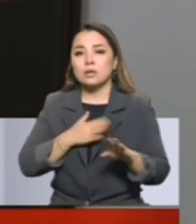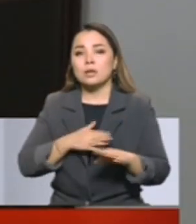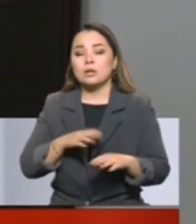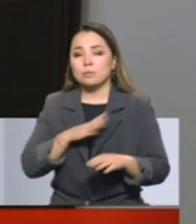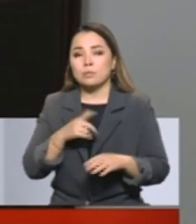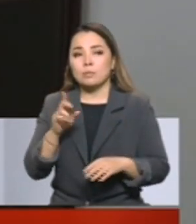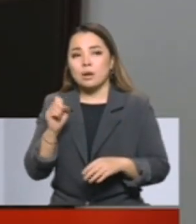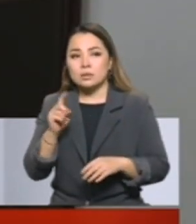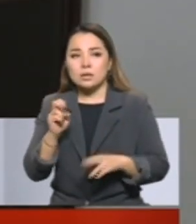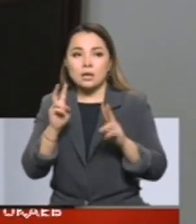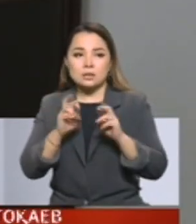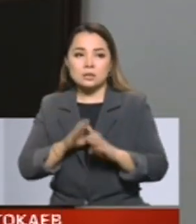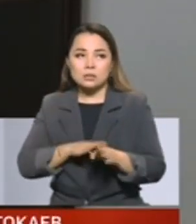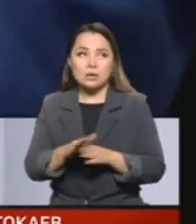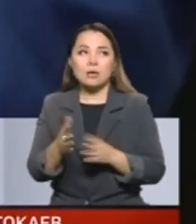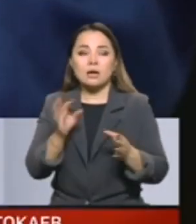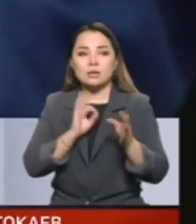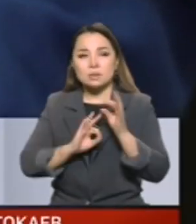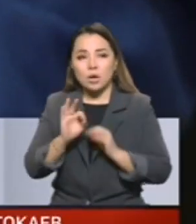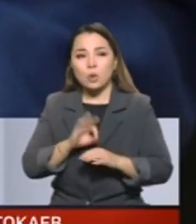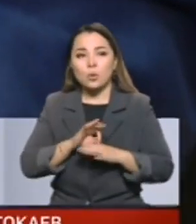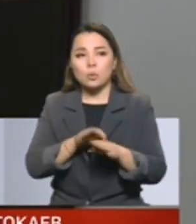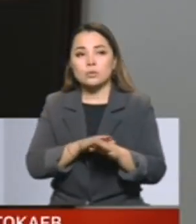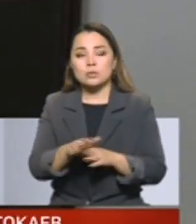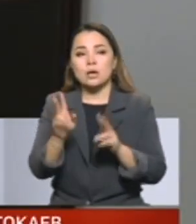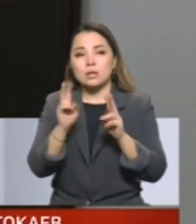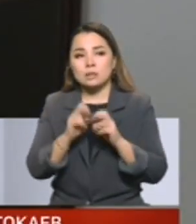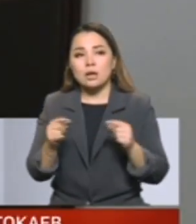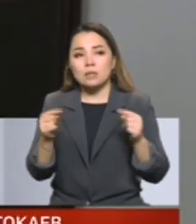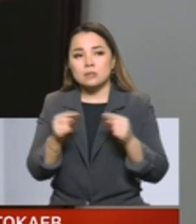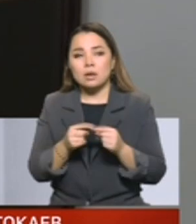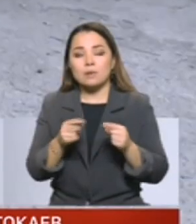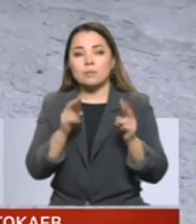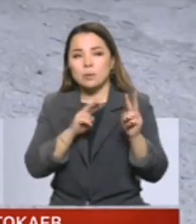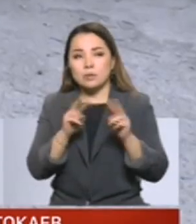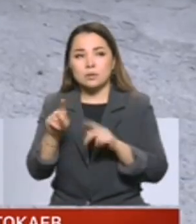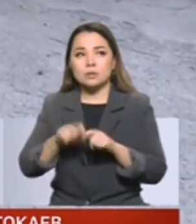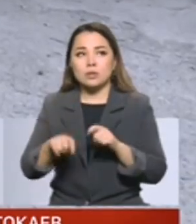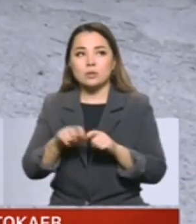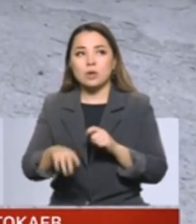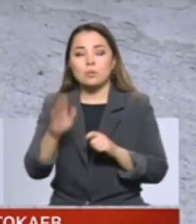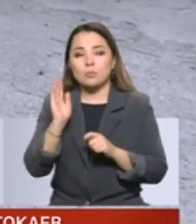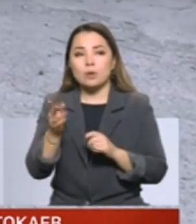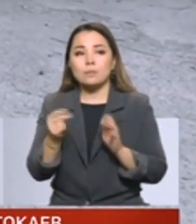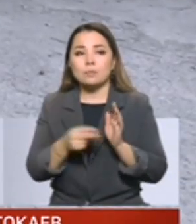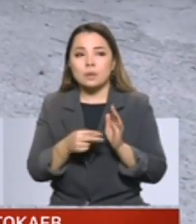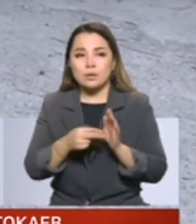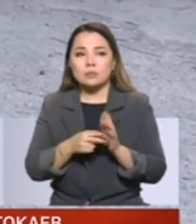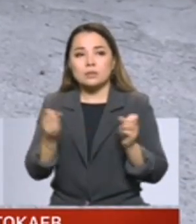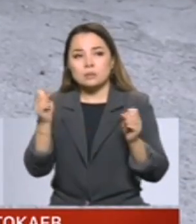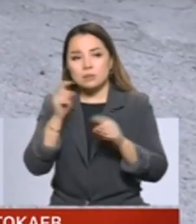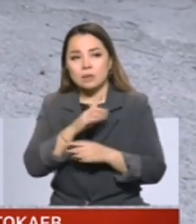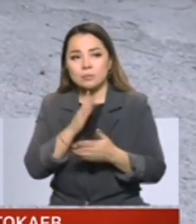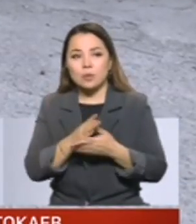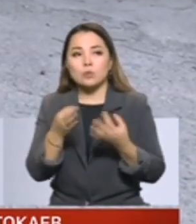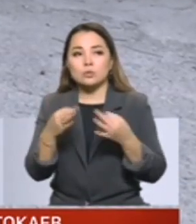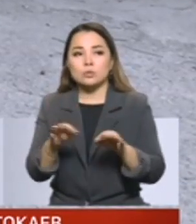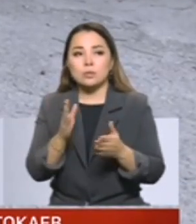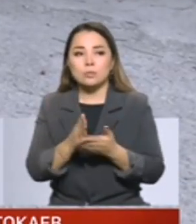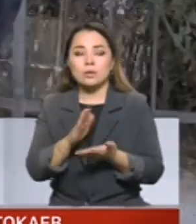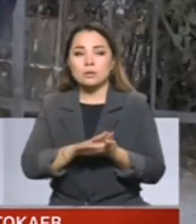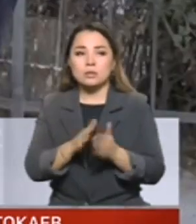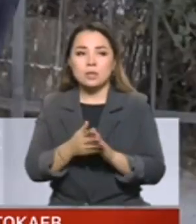арнайы базаларын тексереміз, қандай дәрі-дәрмектер қолданатынын тексереміз. Нақты қадағалауда болады мысалы. Мәселе бағада. Тұрғындар арнайы рұқсаты бар